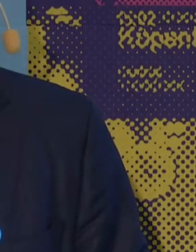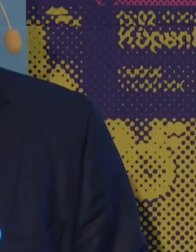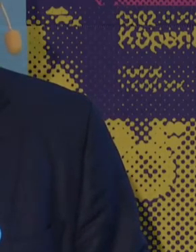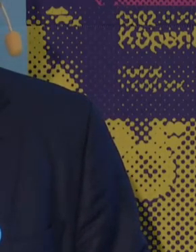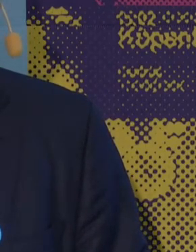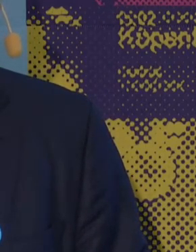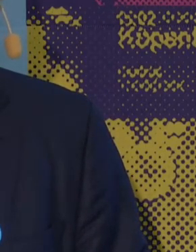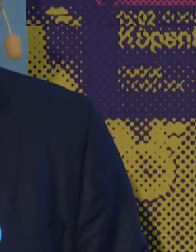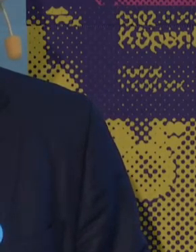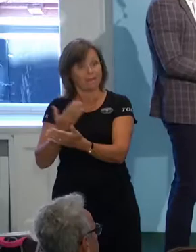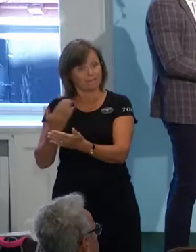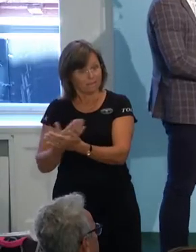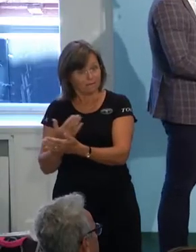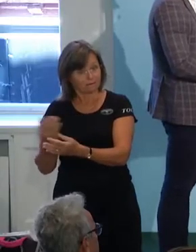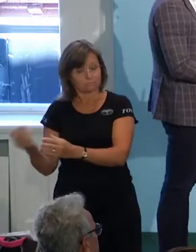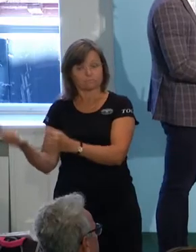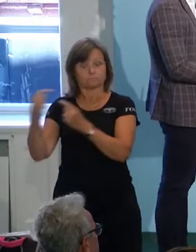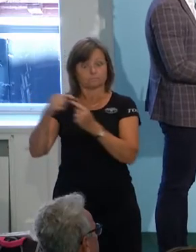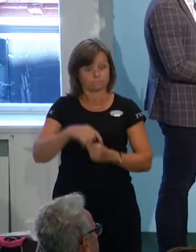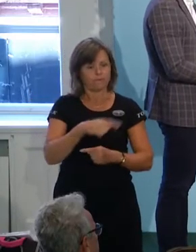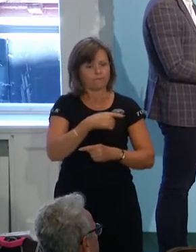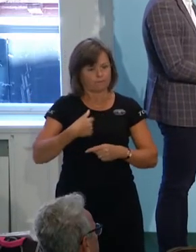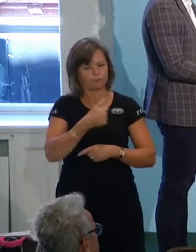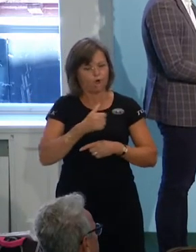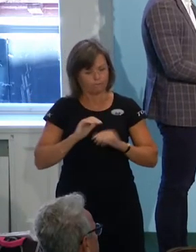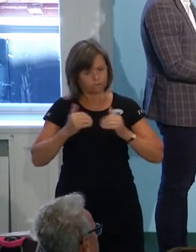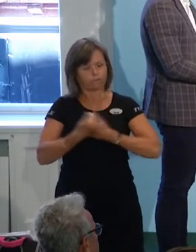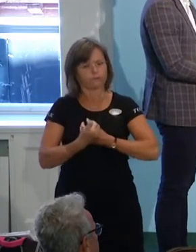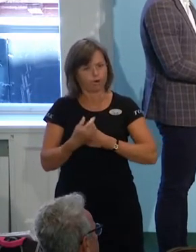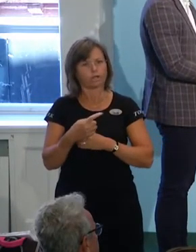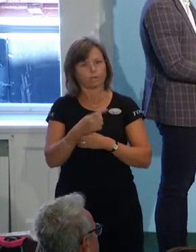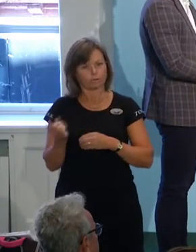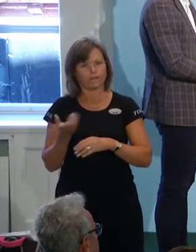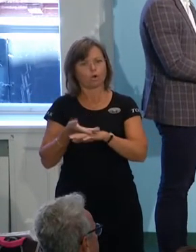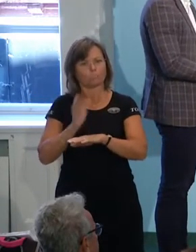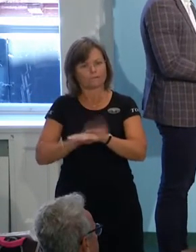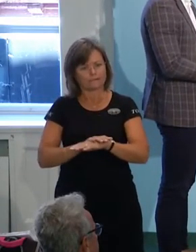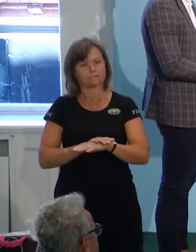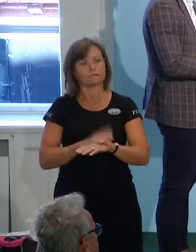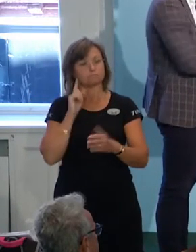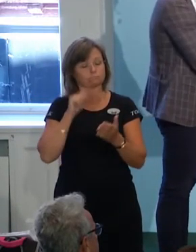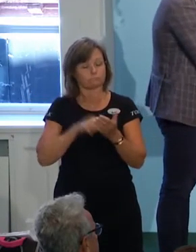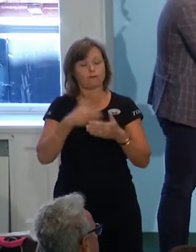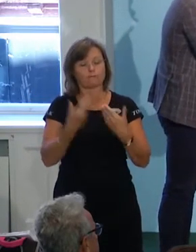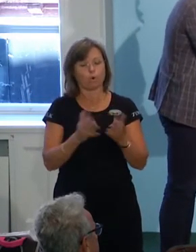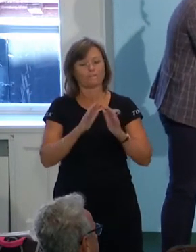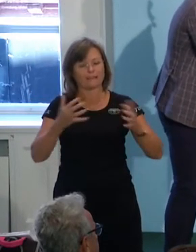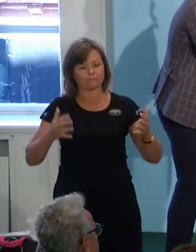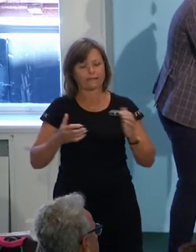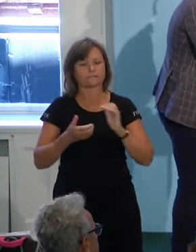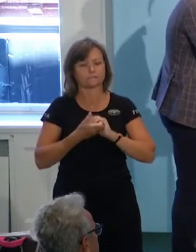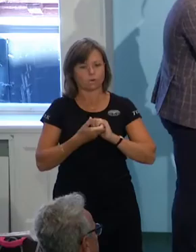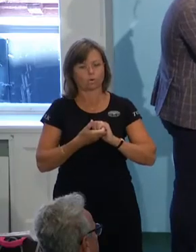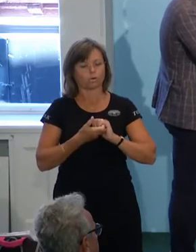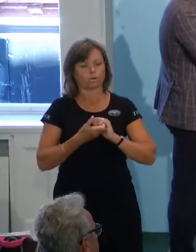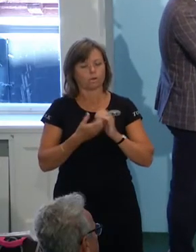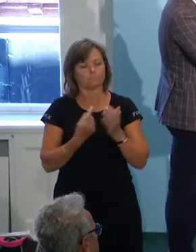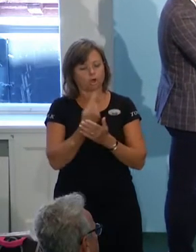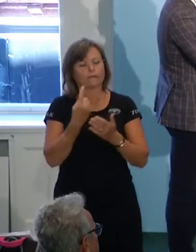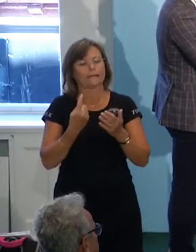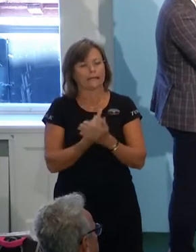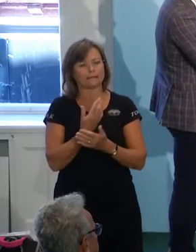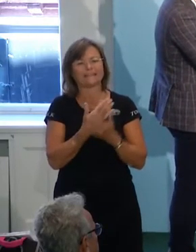hemländer som vi på alla sätt behöver ta vara på för att kunna få tillväxt och utveckling och för att kunna ge